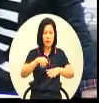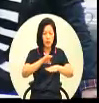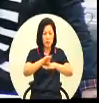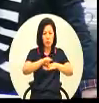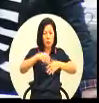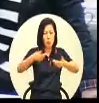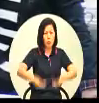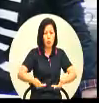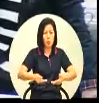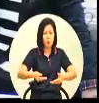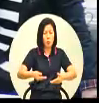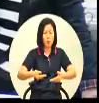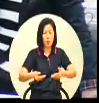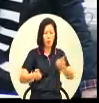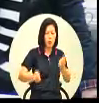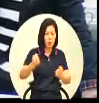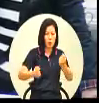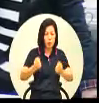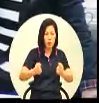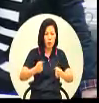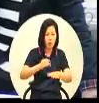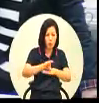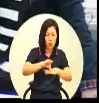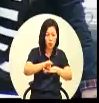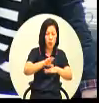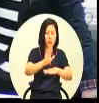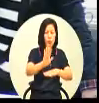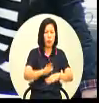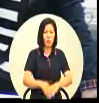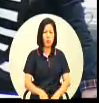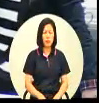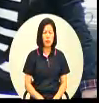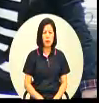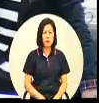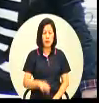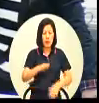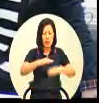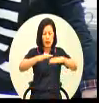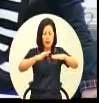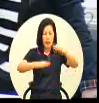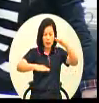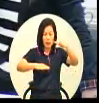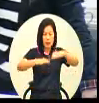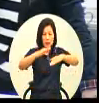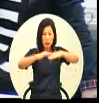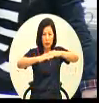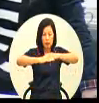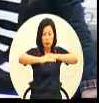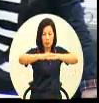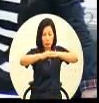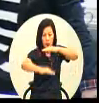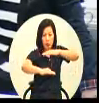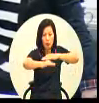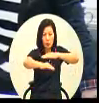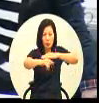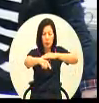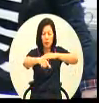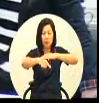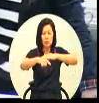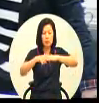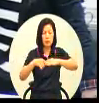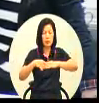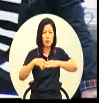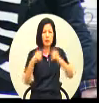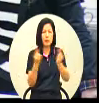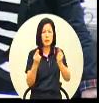重的重型的一个交通工具。另外啊，高低温落差比较大的地区的路面啊， 好，因阿拉讲，你好比讲按